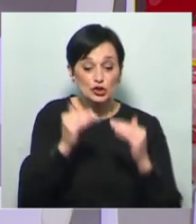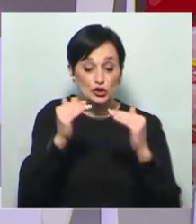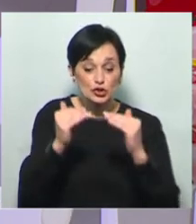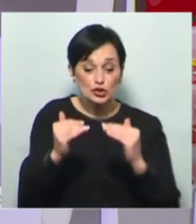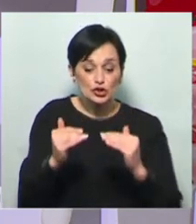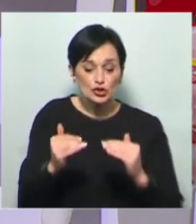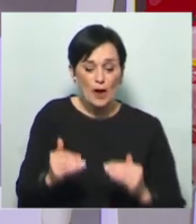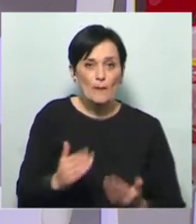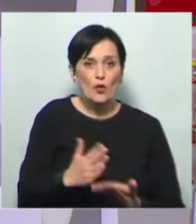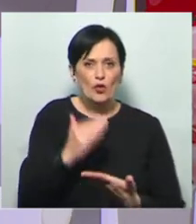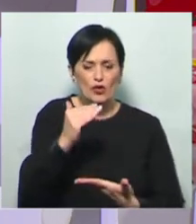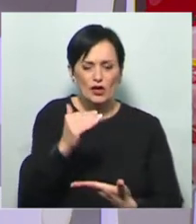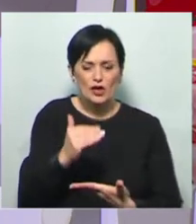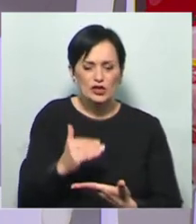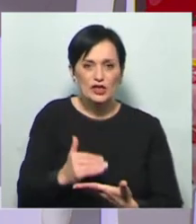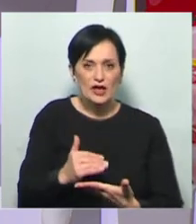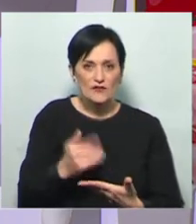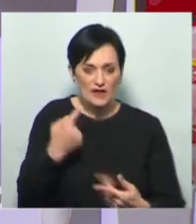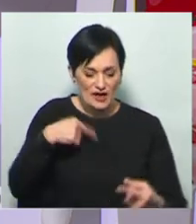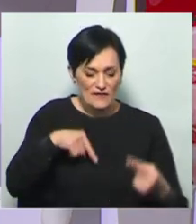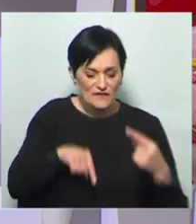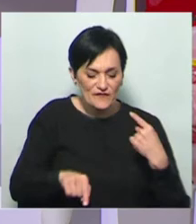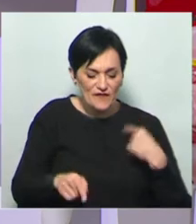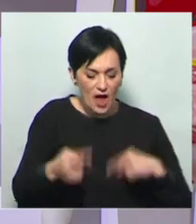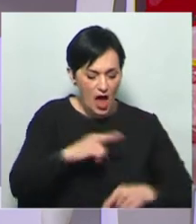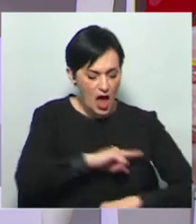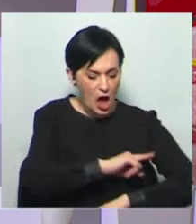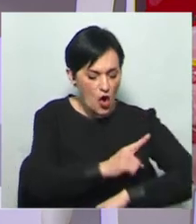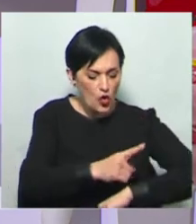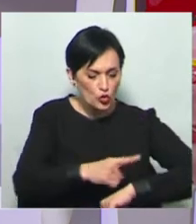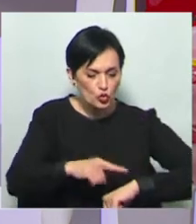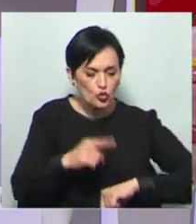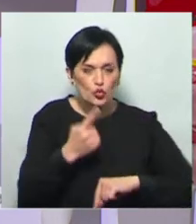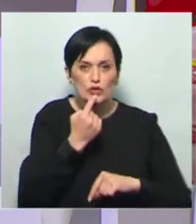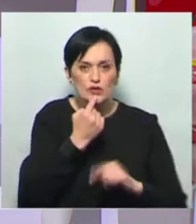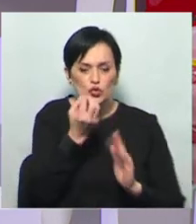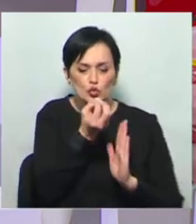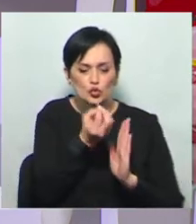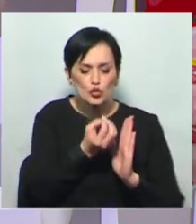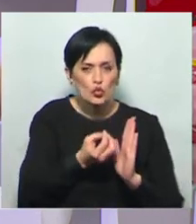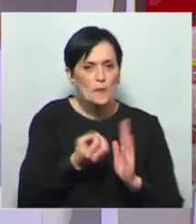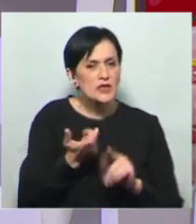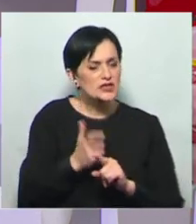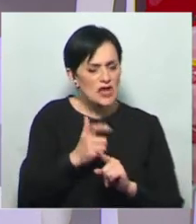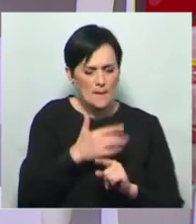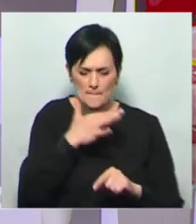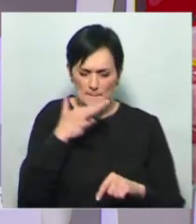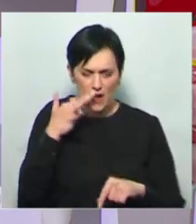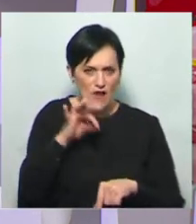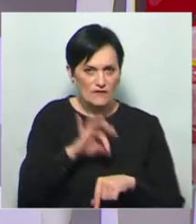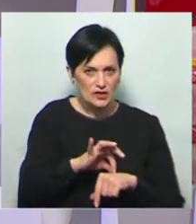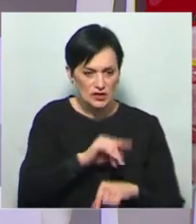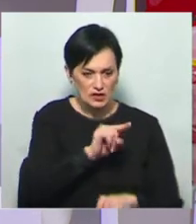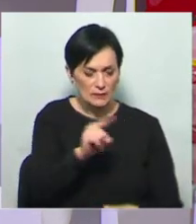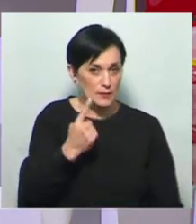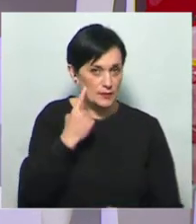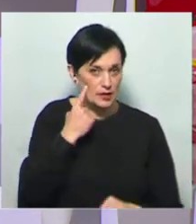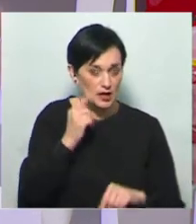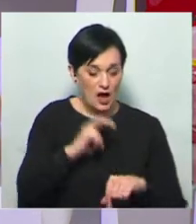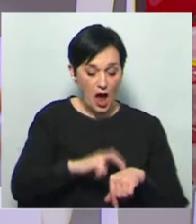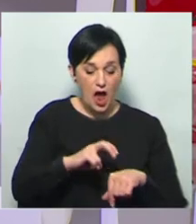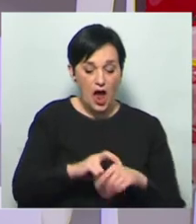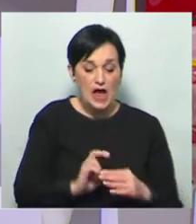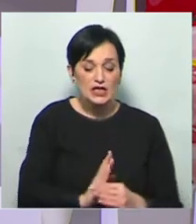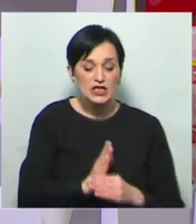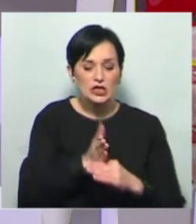არის პერიფერიული ვენური და არტერიული თრომბოზები. გაირკვა, რომ საკმაოდ დიდი ადგილი ძალიან ბევრი პაციენტი ხვდება, რომელიც მოდის ექიმთან შივილით,